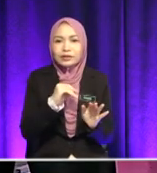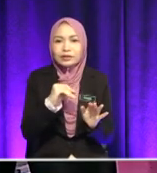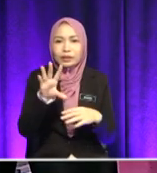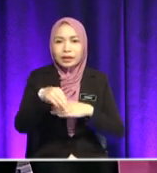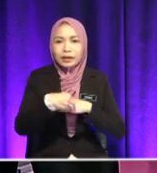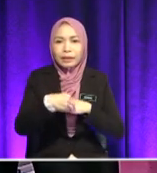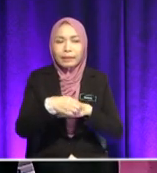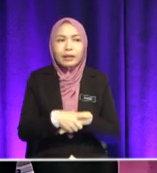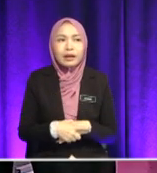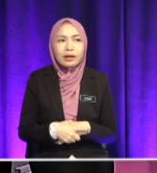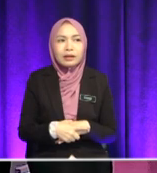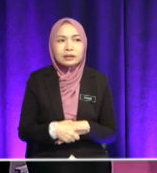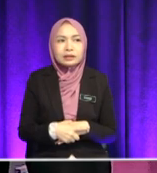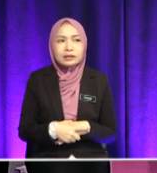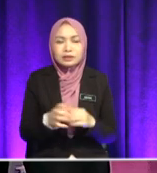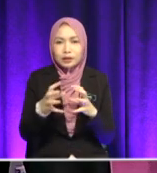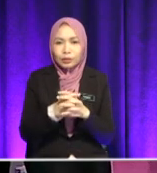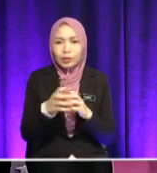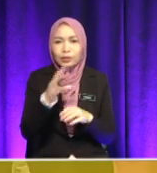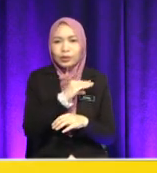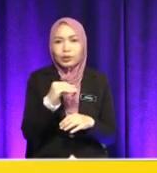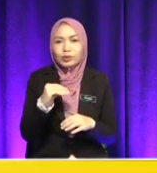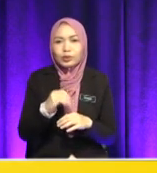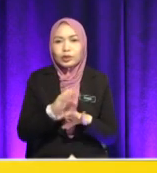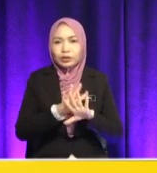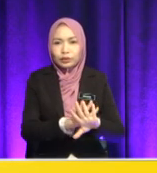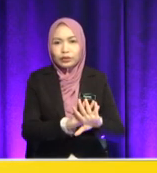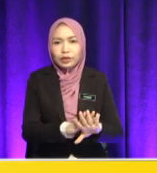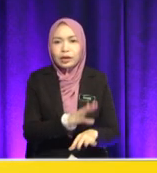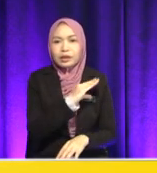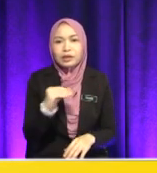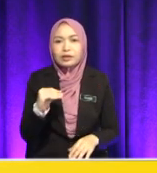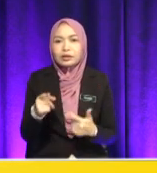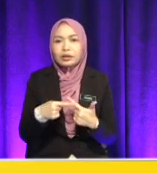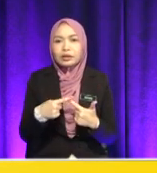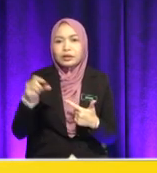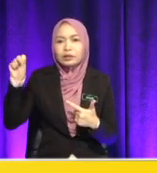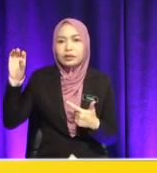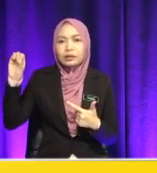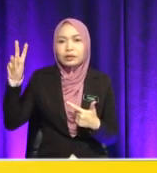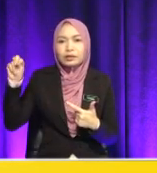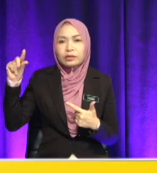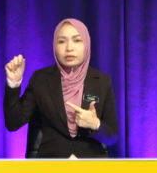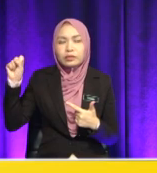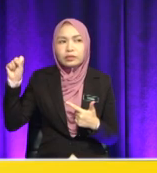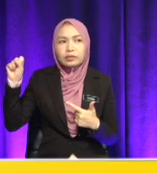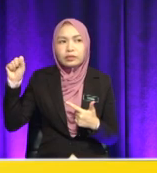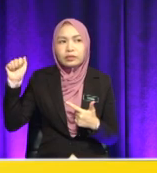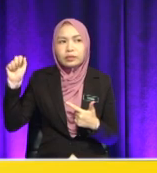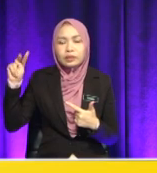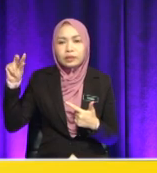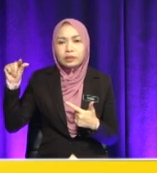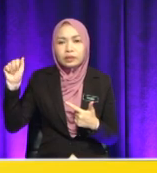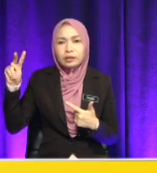paham cara untuk cari sangsangan oke yang ketiga adalah paham persamaan line-nya dan yang keempat